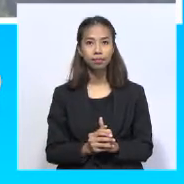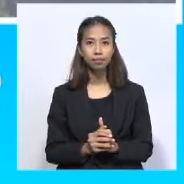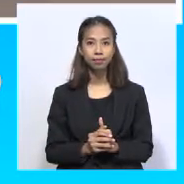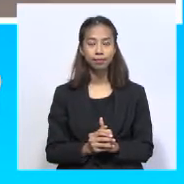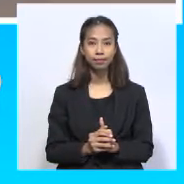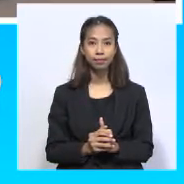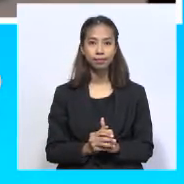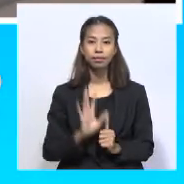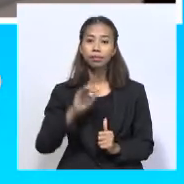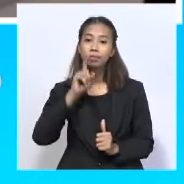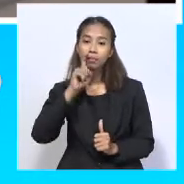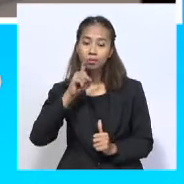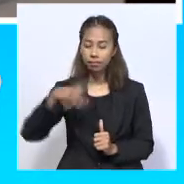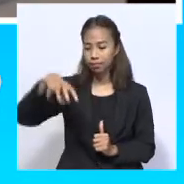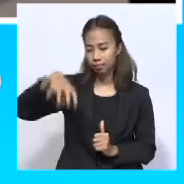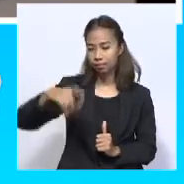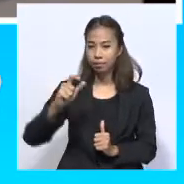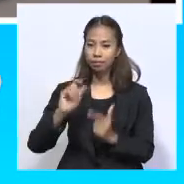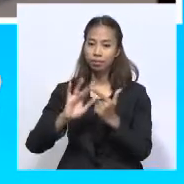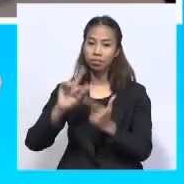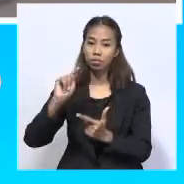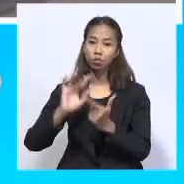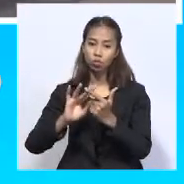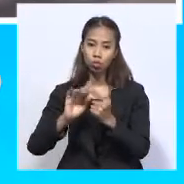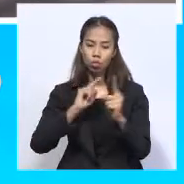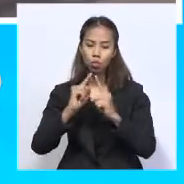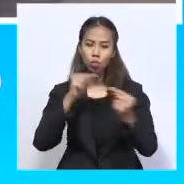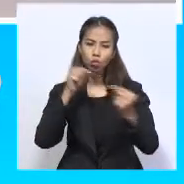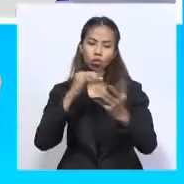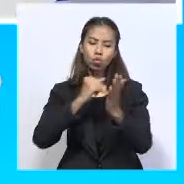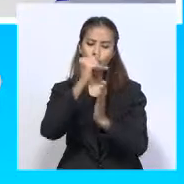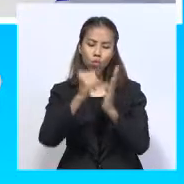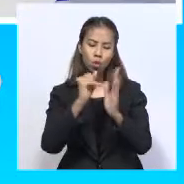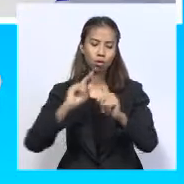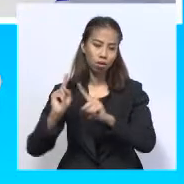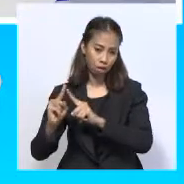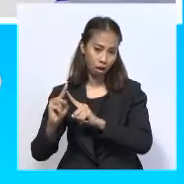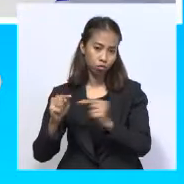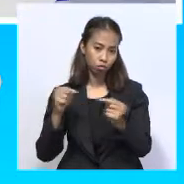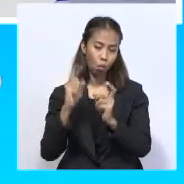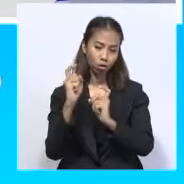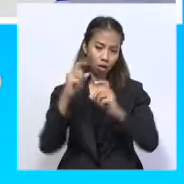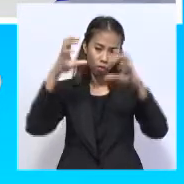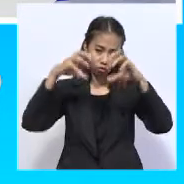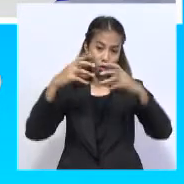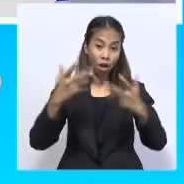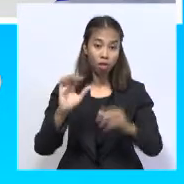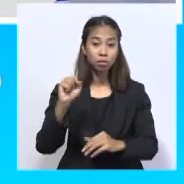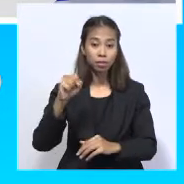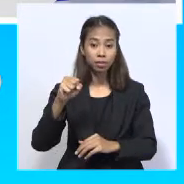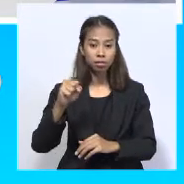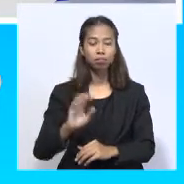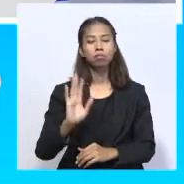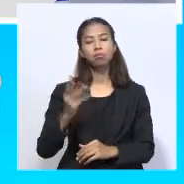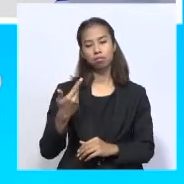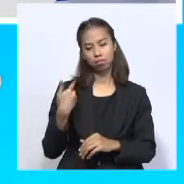กรมอุตุนิยมวิทยาได้ประสานไปยังจังหวัดต่างๆนะครับพื้นที่เสี่ยงในช่วง 2-3 วันนี้แล้วใช่ไหมครับ ครับเราแจ้งเตือนไปทางผ่าน